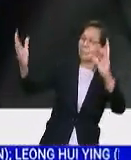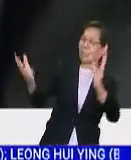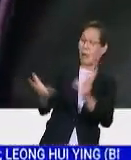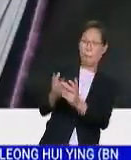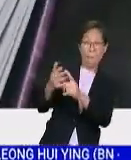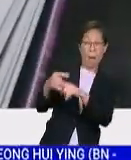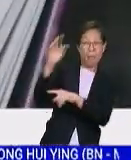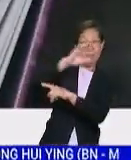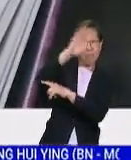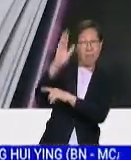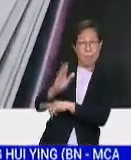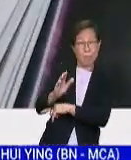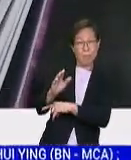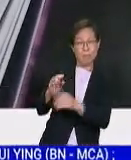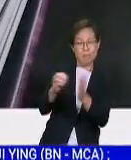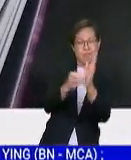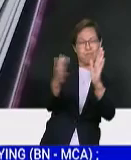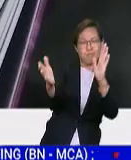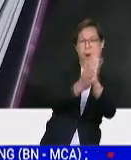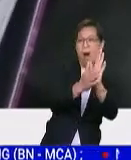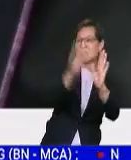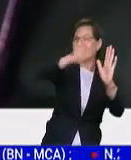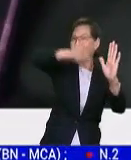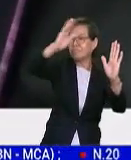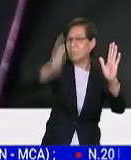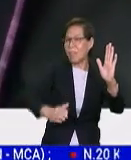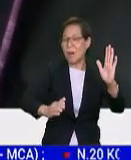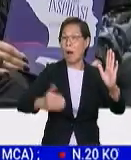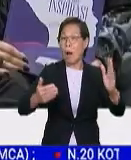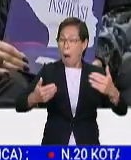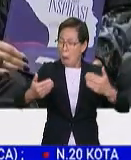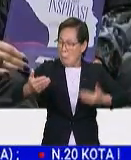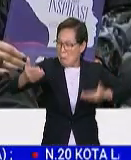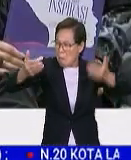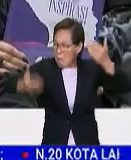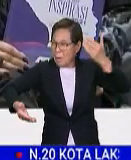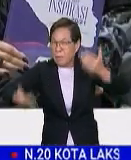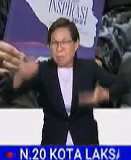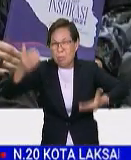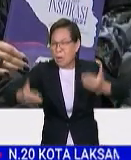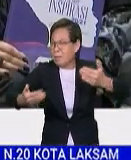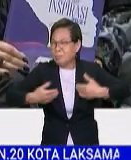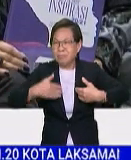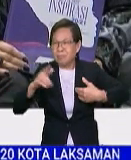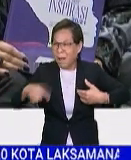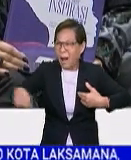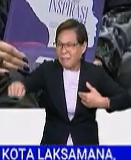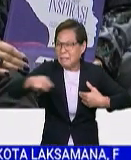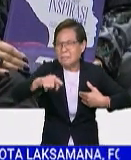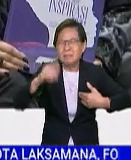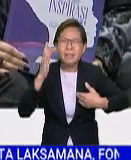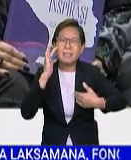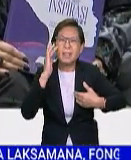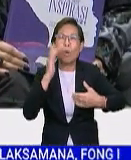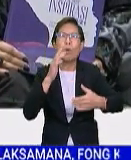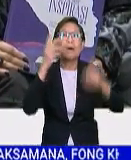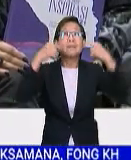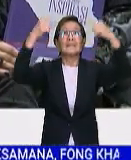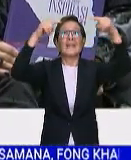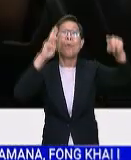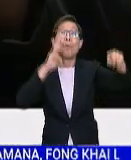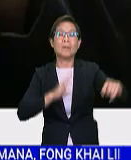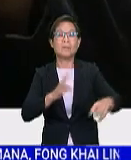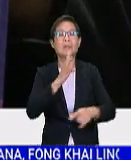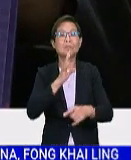tetapi tidak pernah didokumentasi dan mungkin ada yang tidak tahu kejayaan wanita yang ada di dalam ini Beliau berkata